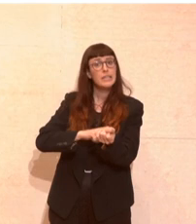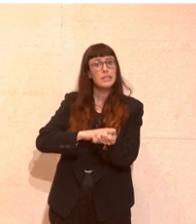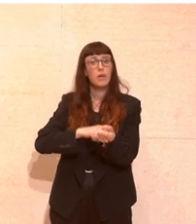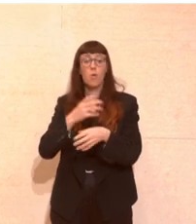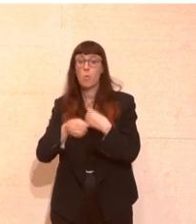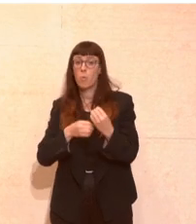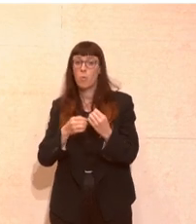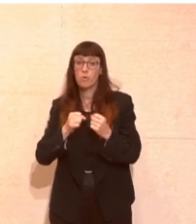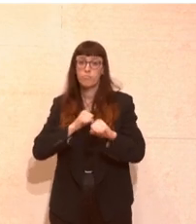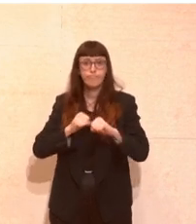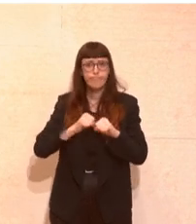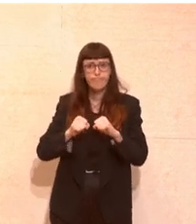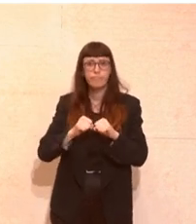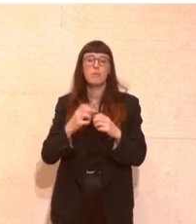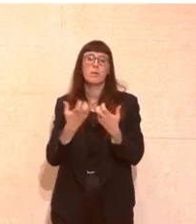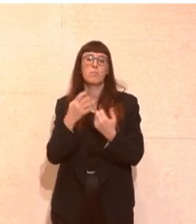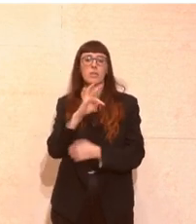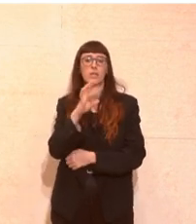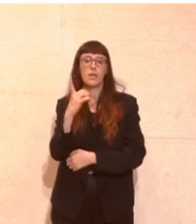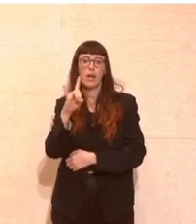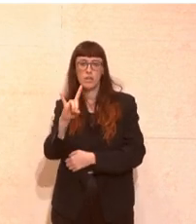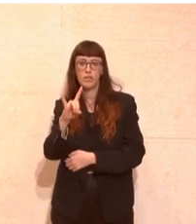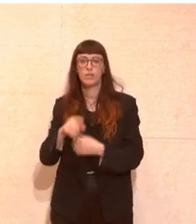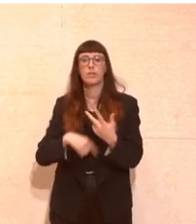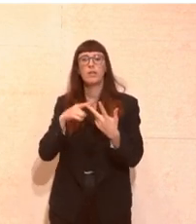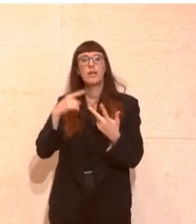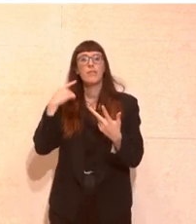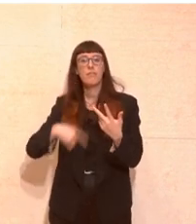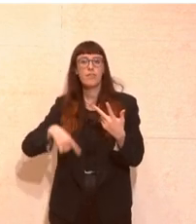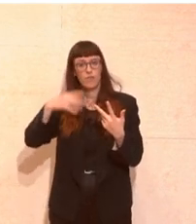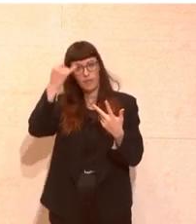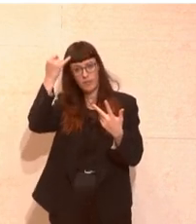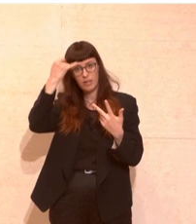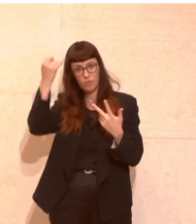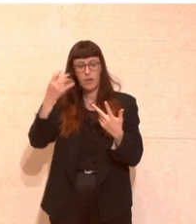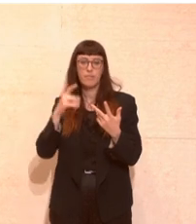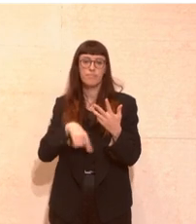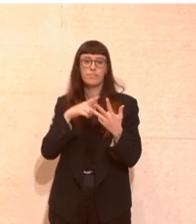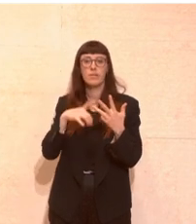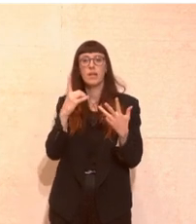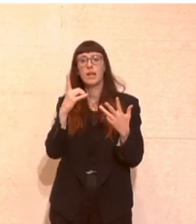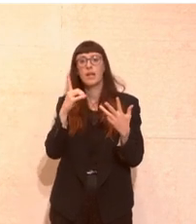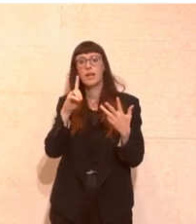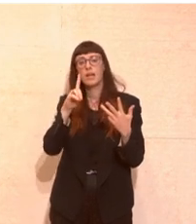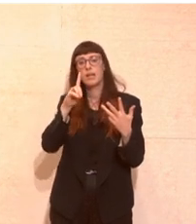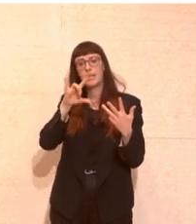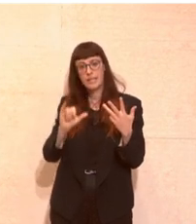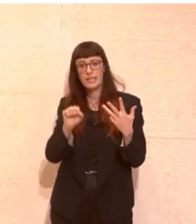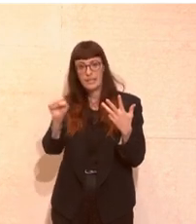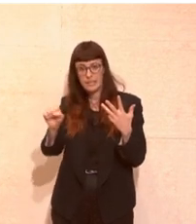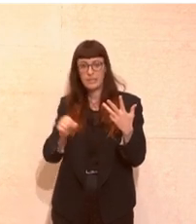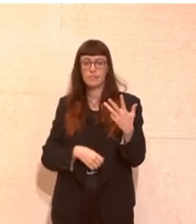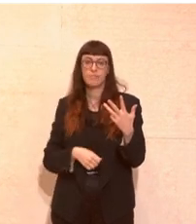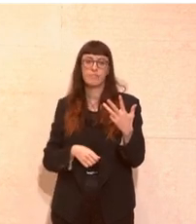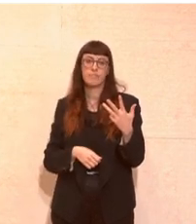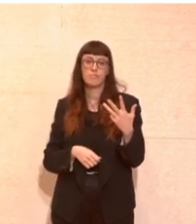TDAH, les déficiences intellectuelles, les troubles des apprentissages, qui sont encore beaucoup appelés les 10, les troubles du langage,